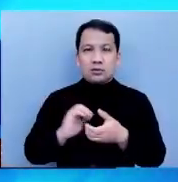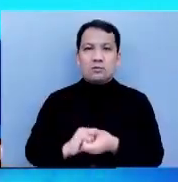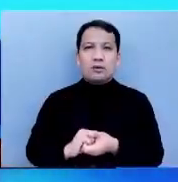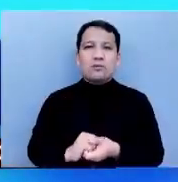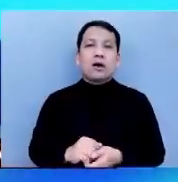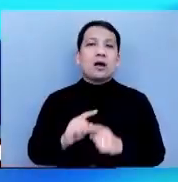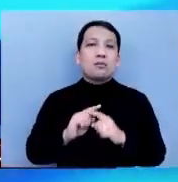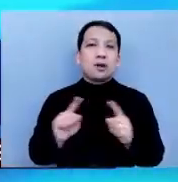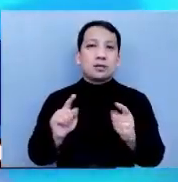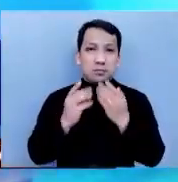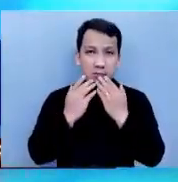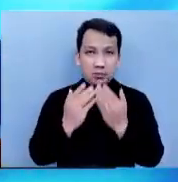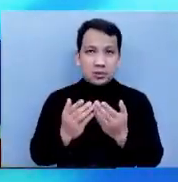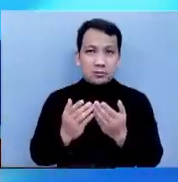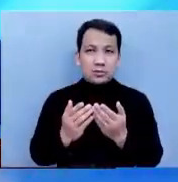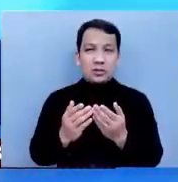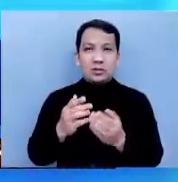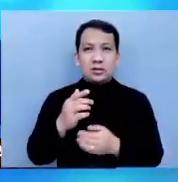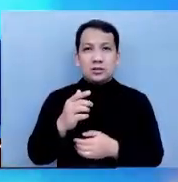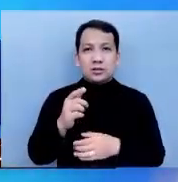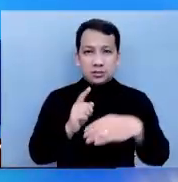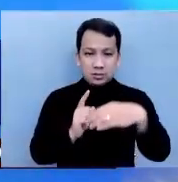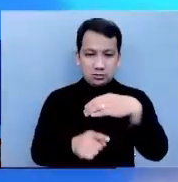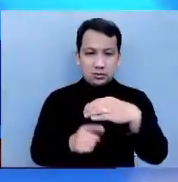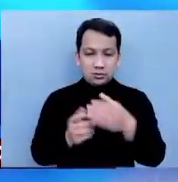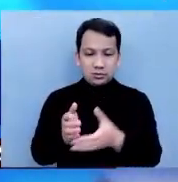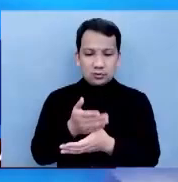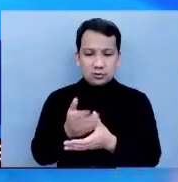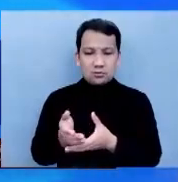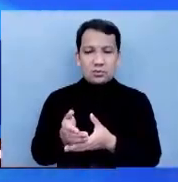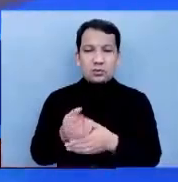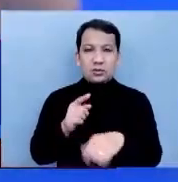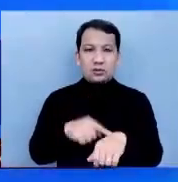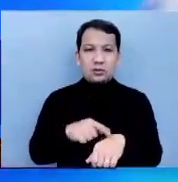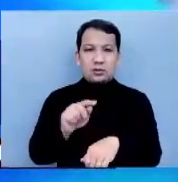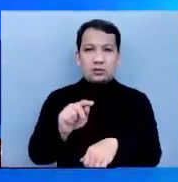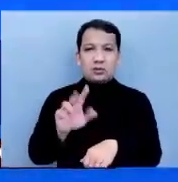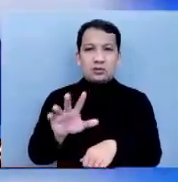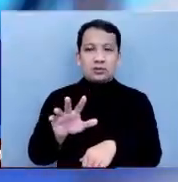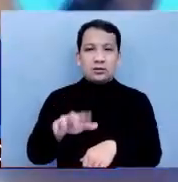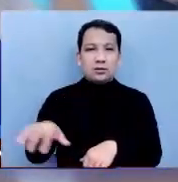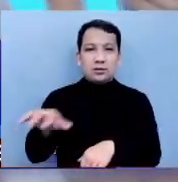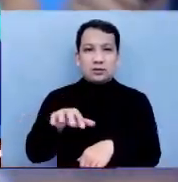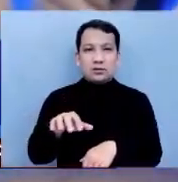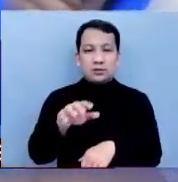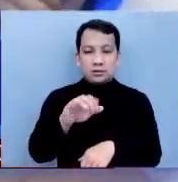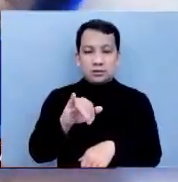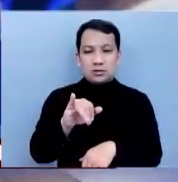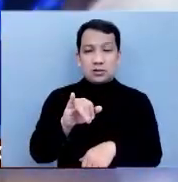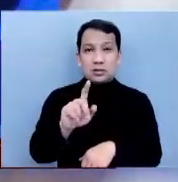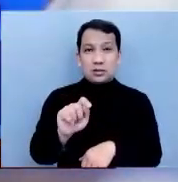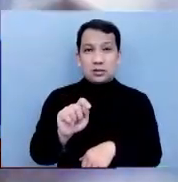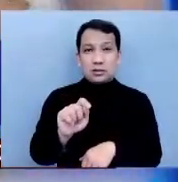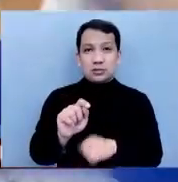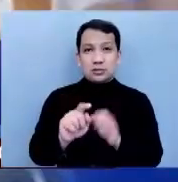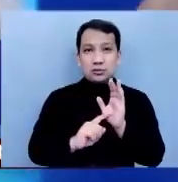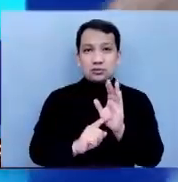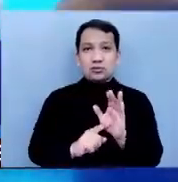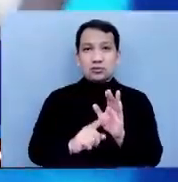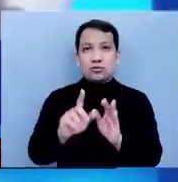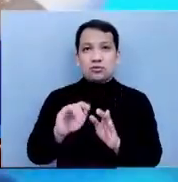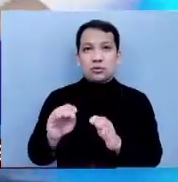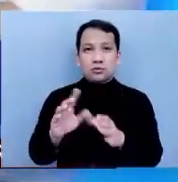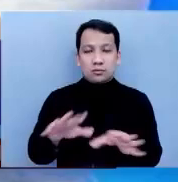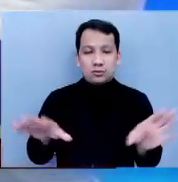Nagpapasalamat namang muli ang ABS-CBN sa ibinigay na airtime ng TV5 sa It's Showtime na matatapos na ang kontrata